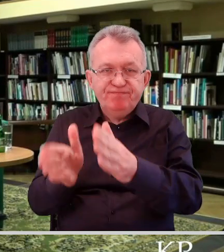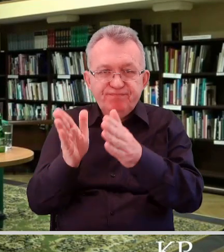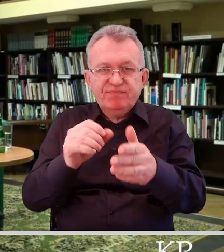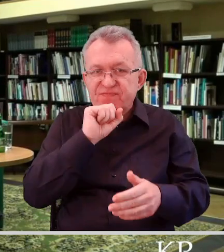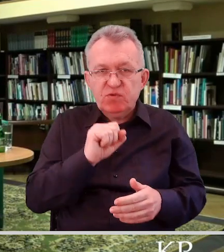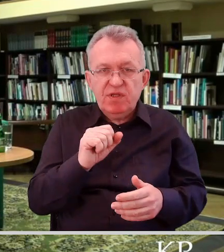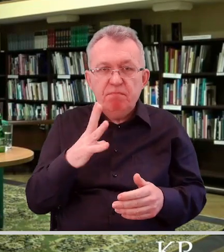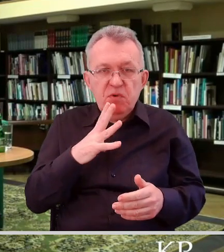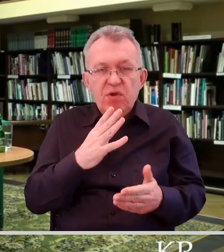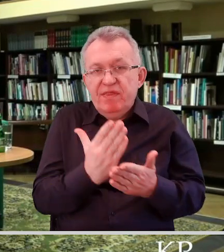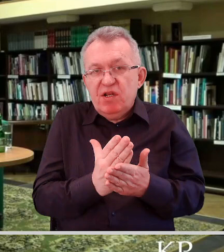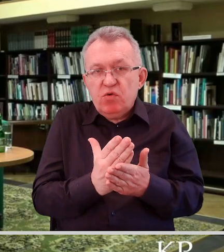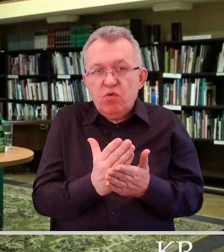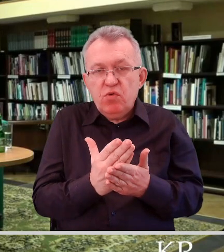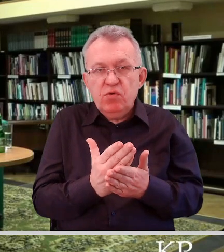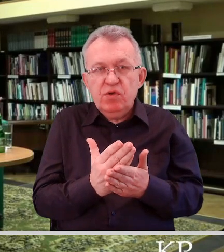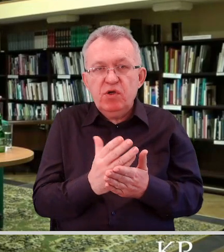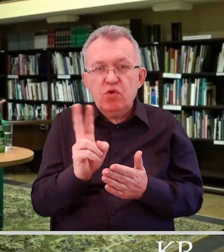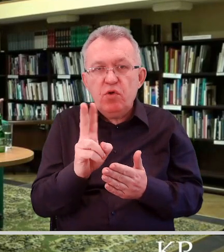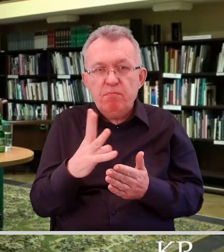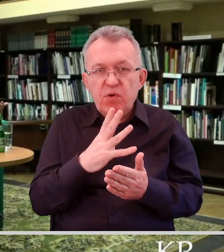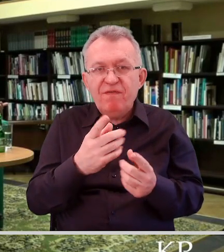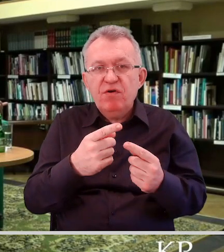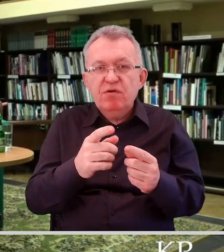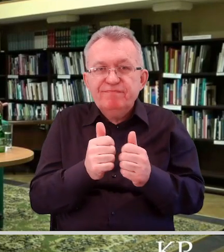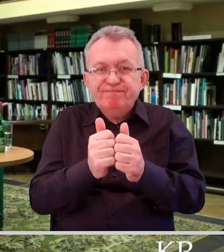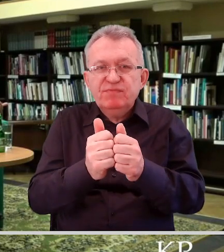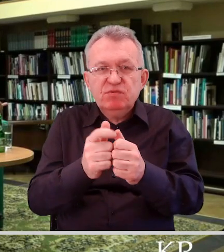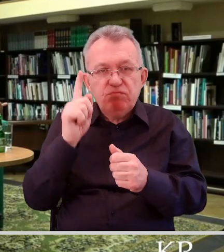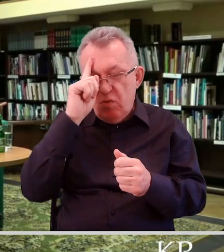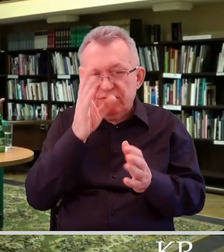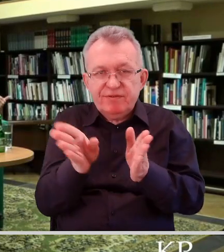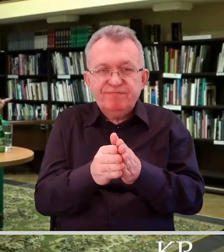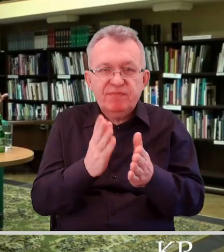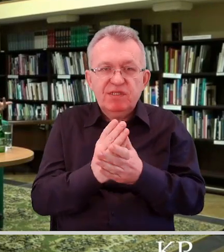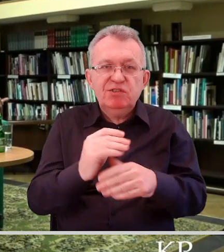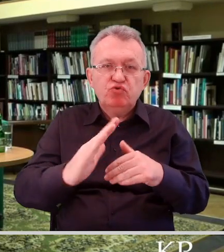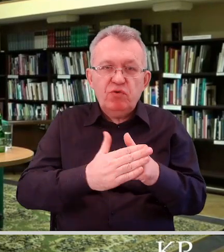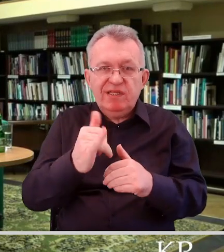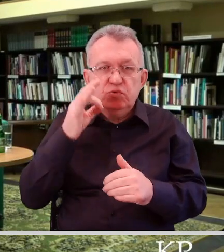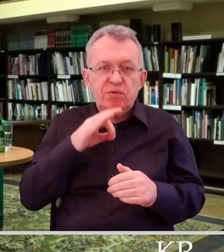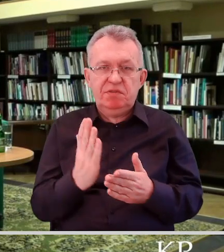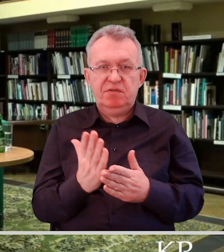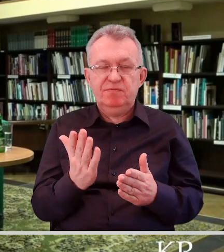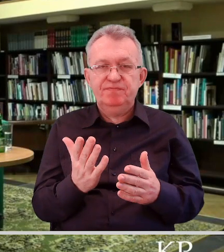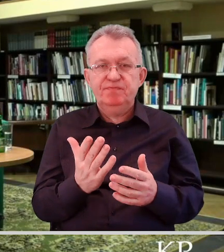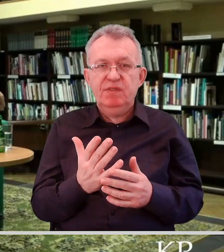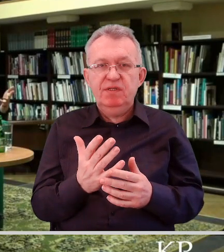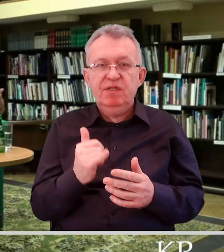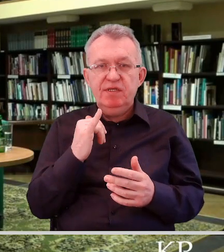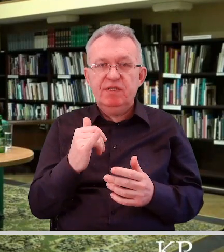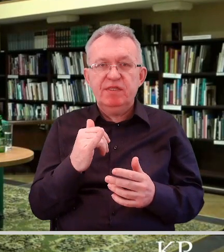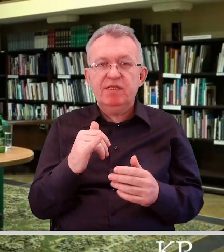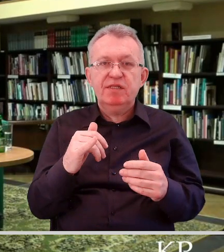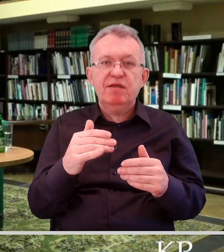zaistniały tylko i wyłącznie jako ktoś, kto wypełnia role społeczne konkretne, czyli żony i córek. Właśnie te